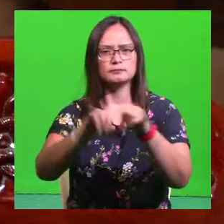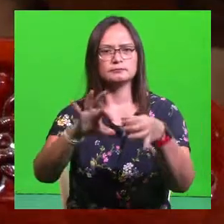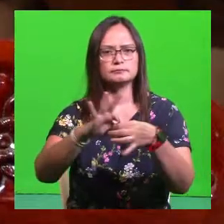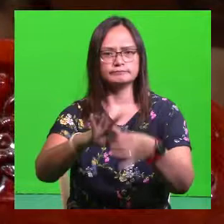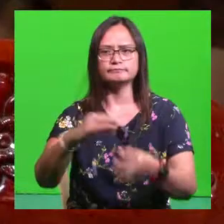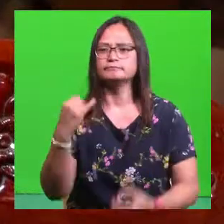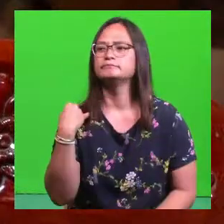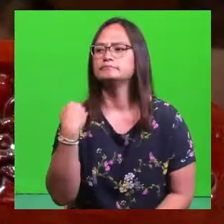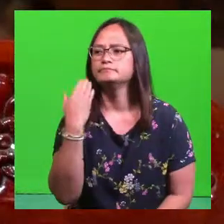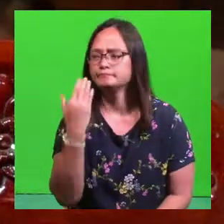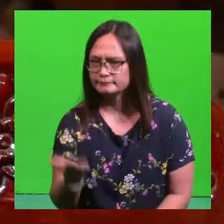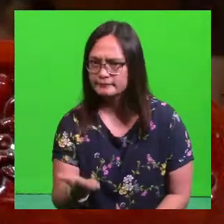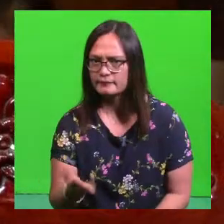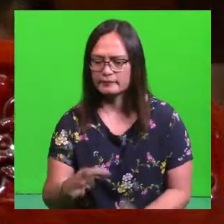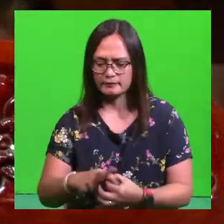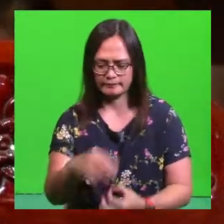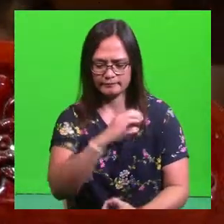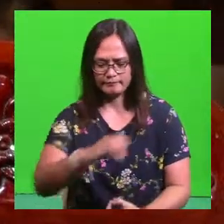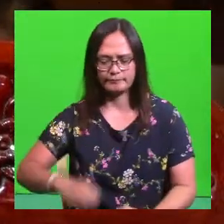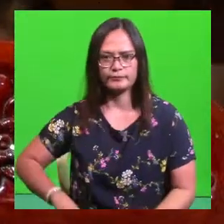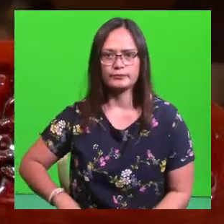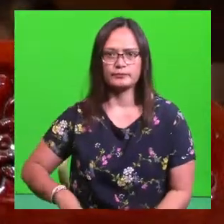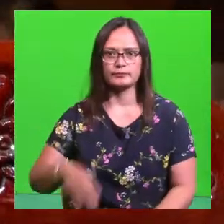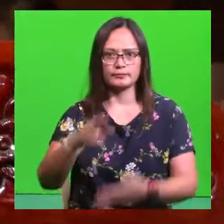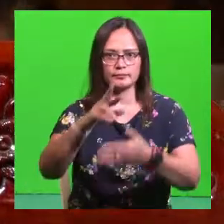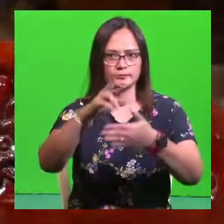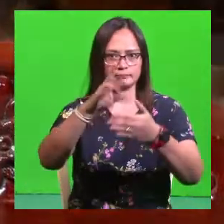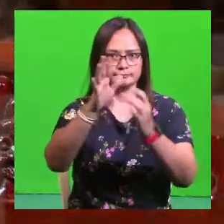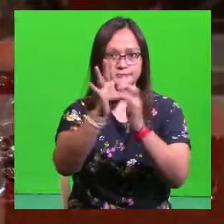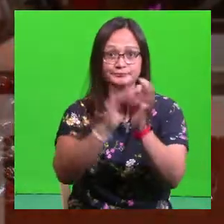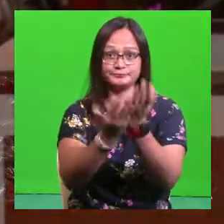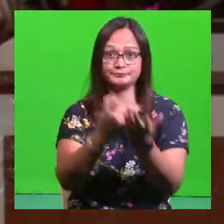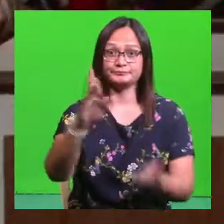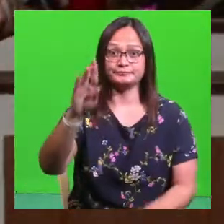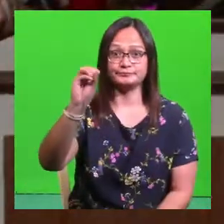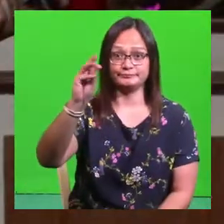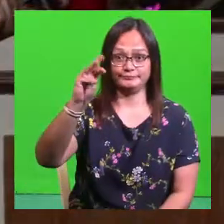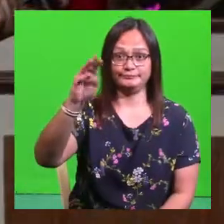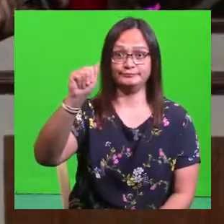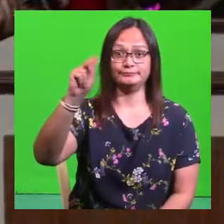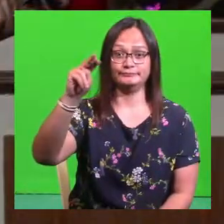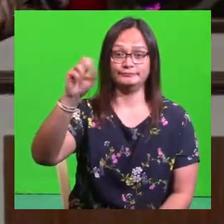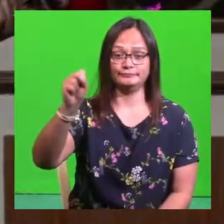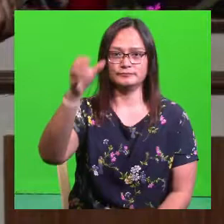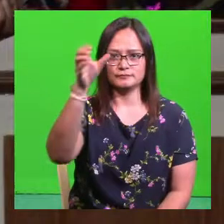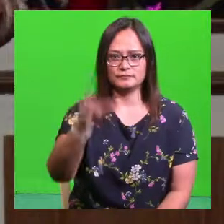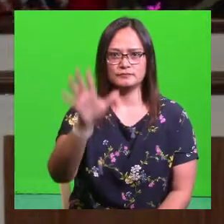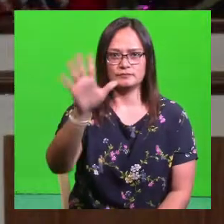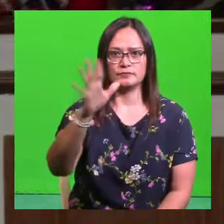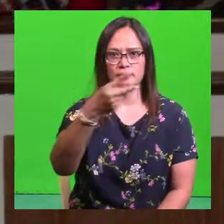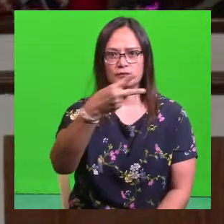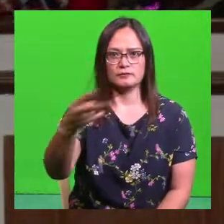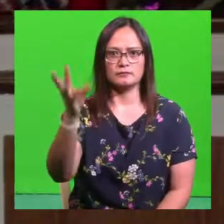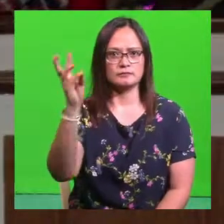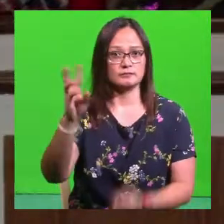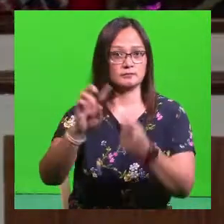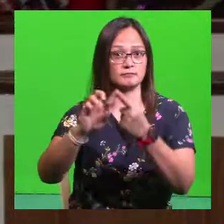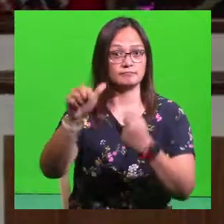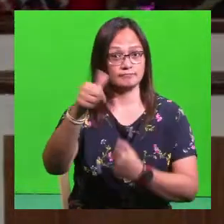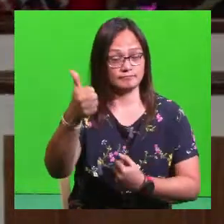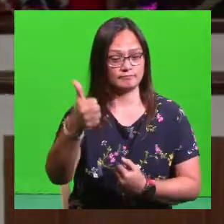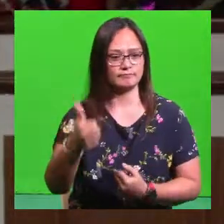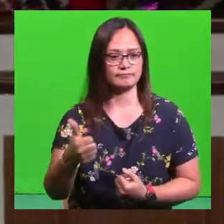Romans chapter 5 verses 6 to 10. For when we were yet without strength, in due time